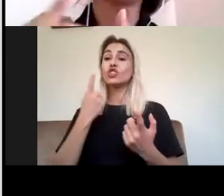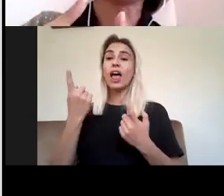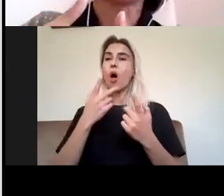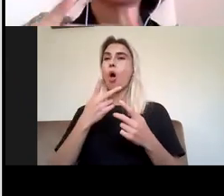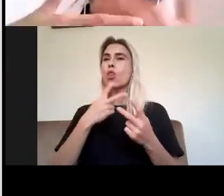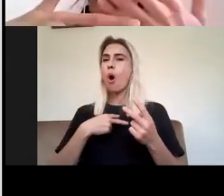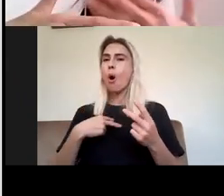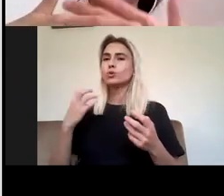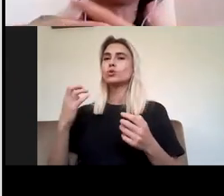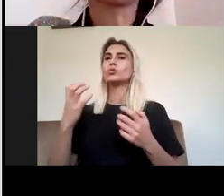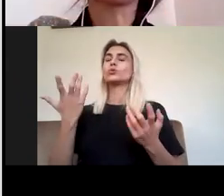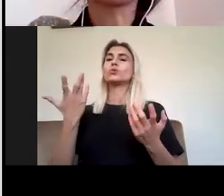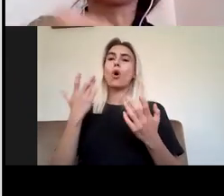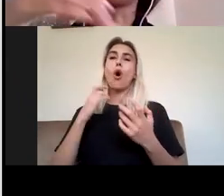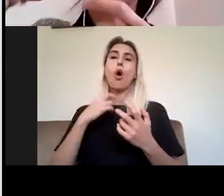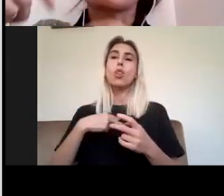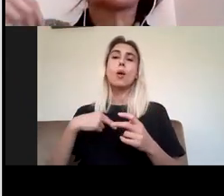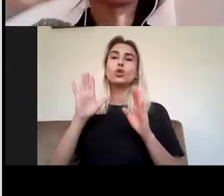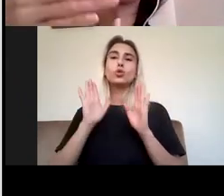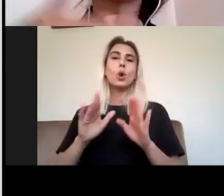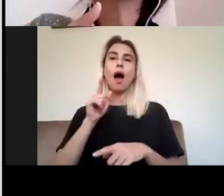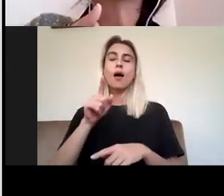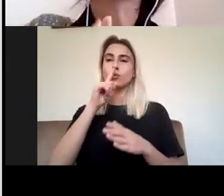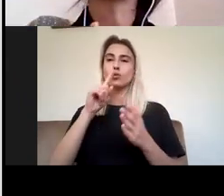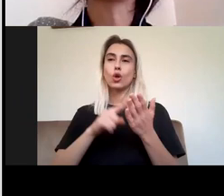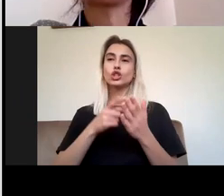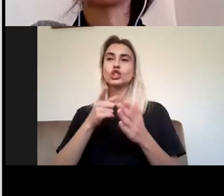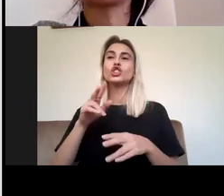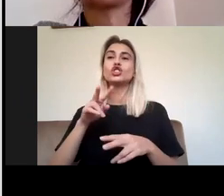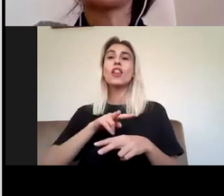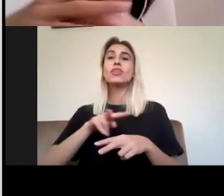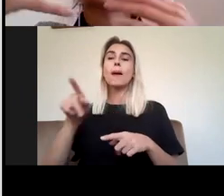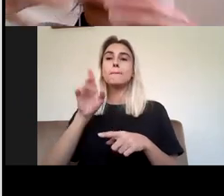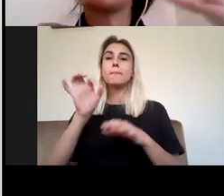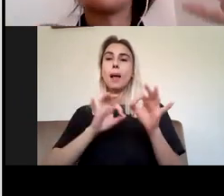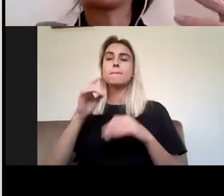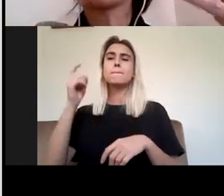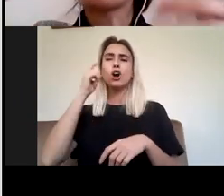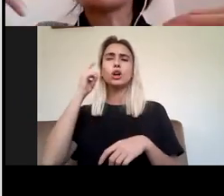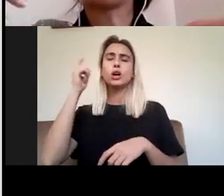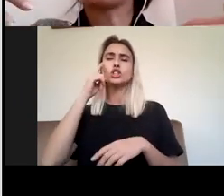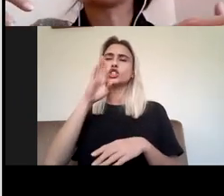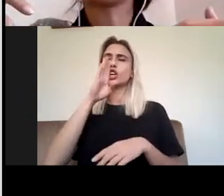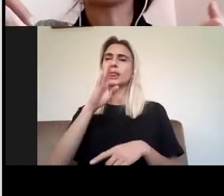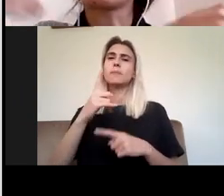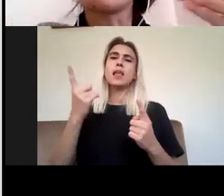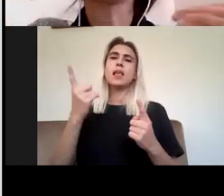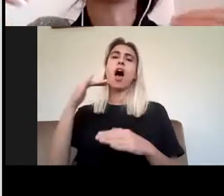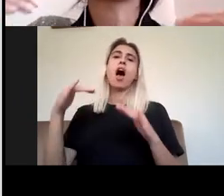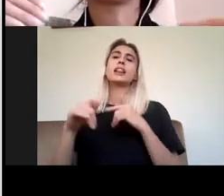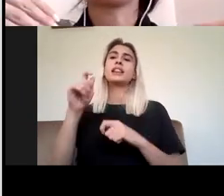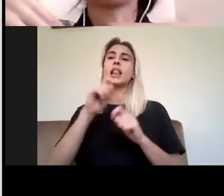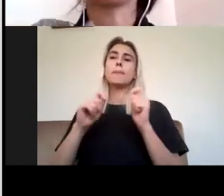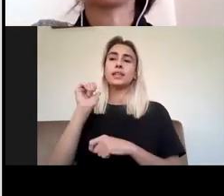eden bir özellikle otobüs durakları noktasında cadde üzerinde bir planlama başlı başına gerçekten ciddi bir altyapı gerektiriyor ve doğru